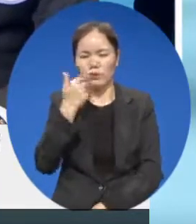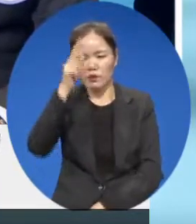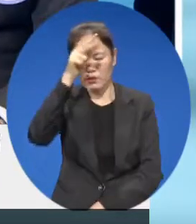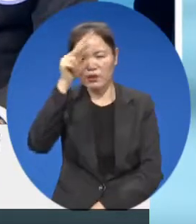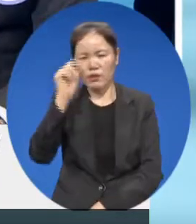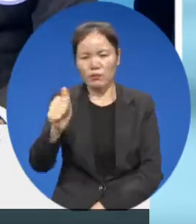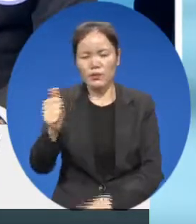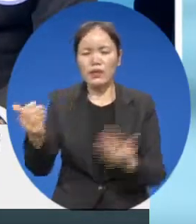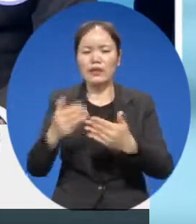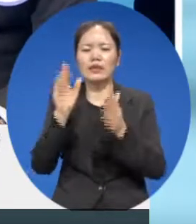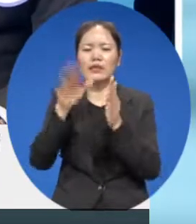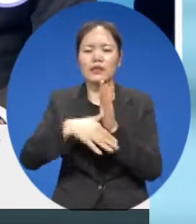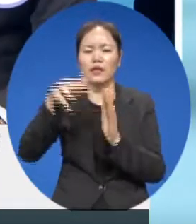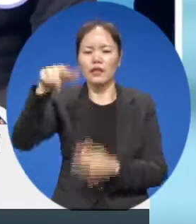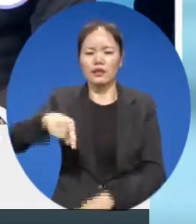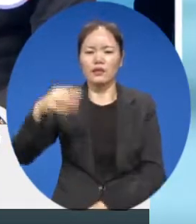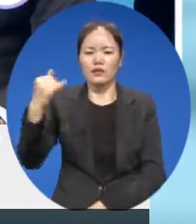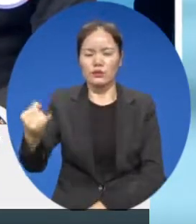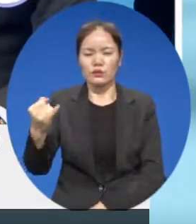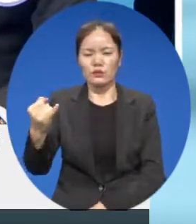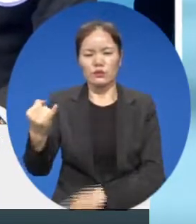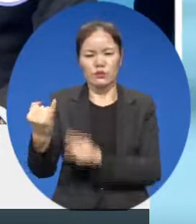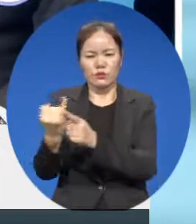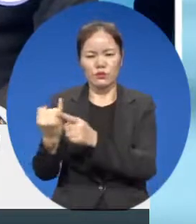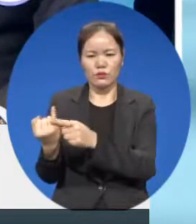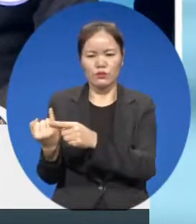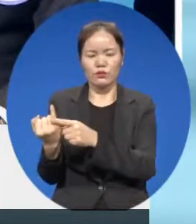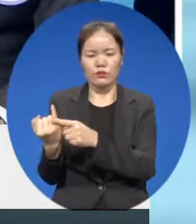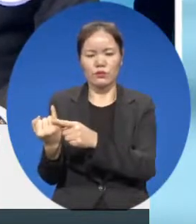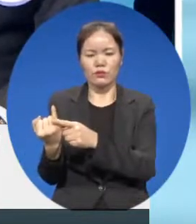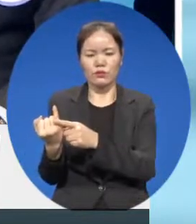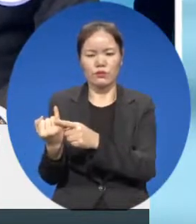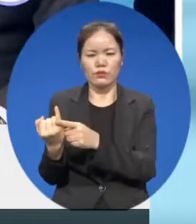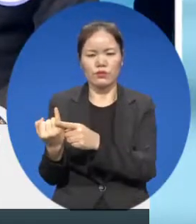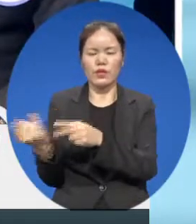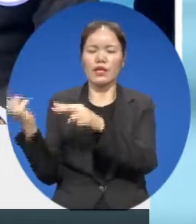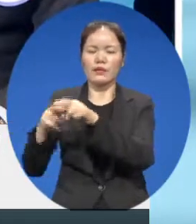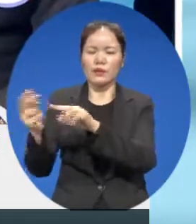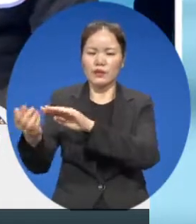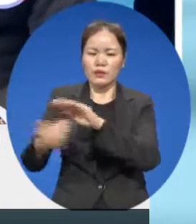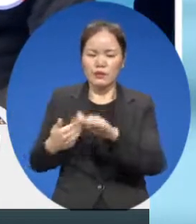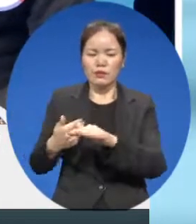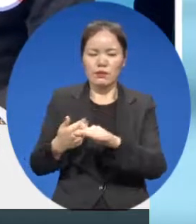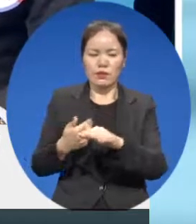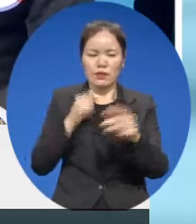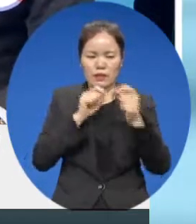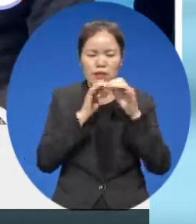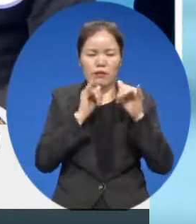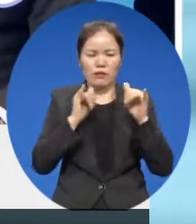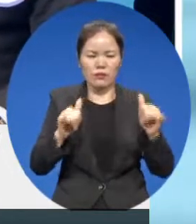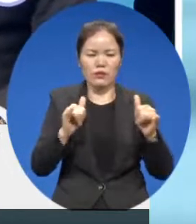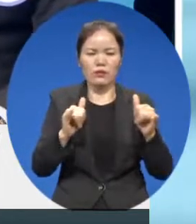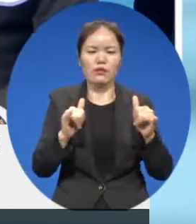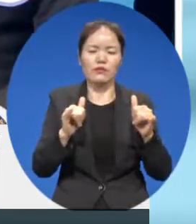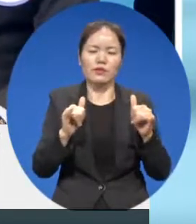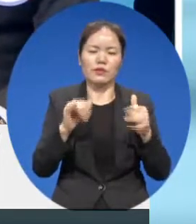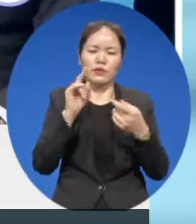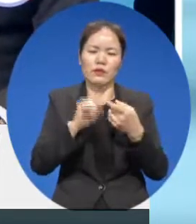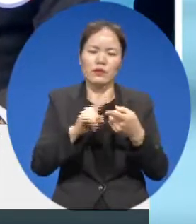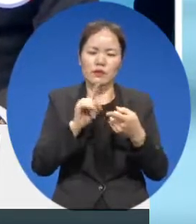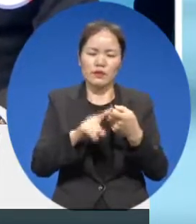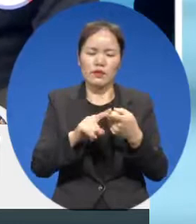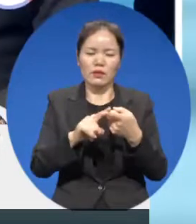춤의 장관의 인사 개입한 이전에는 이 축소 부부의 자기의 측근들을 중 했던 것도 사실이거든요 그런데 이번에는